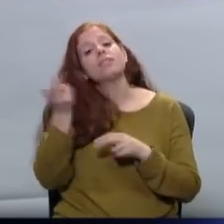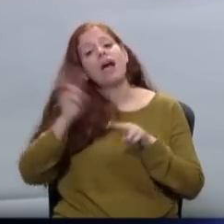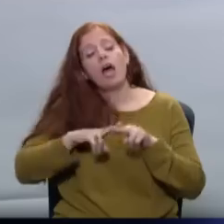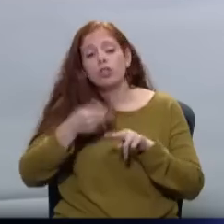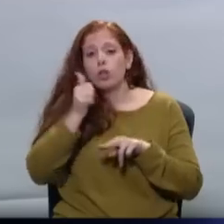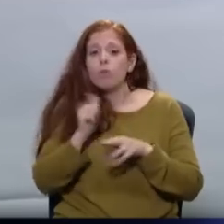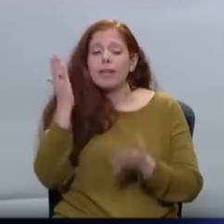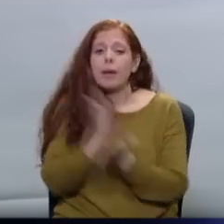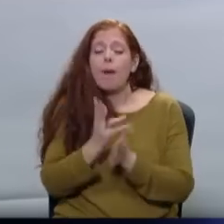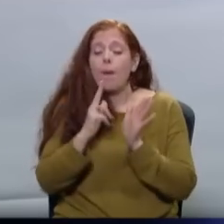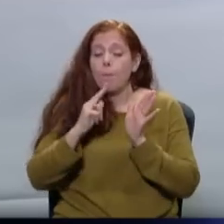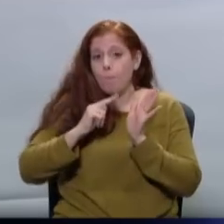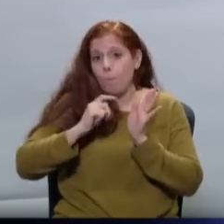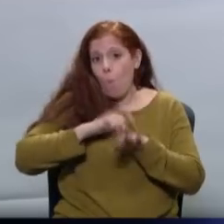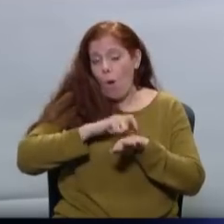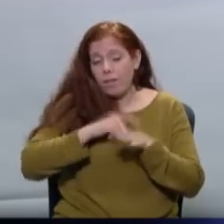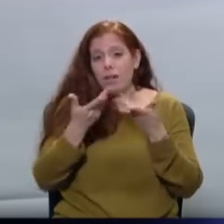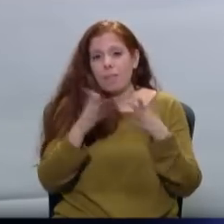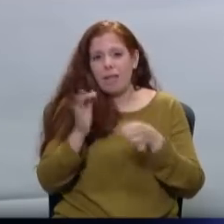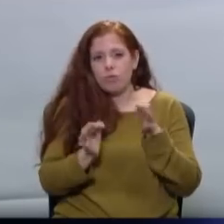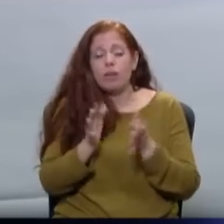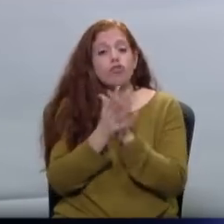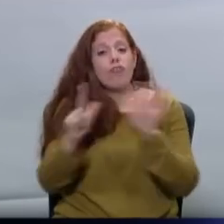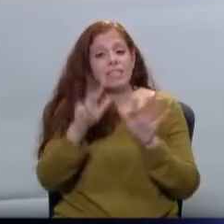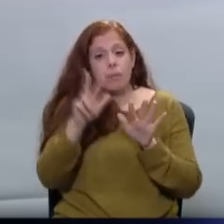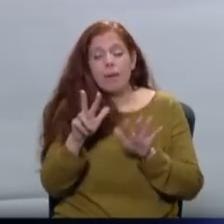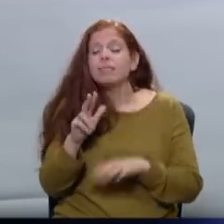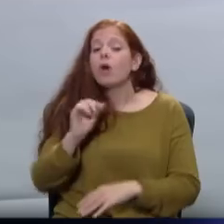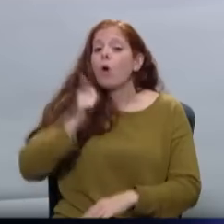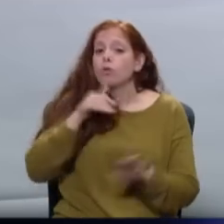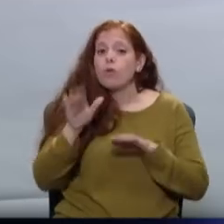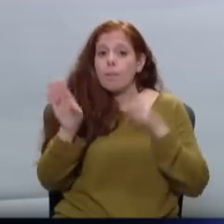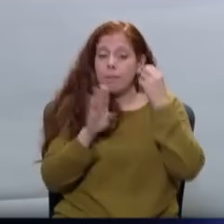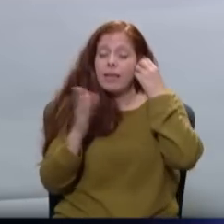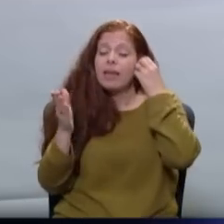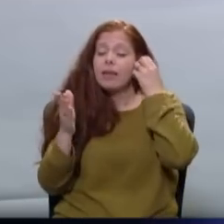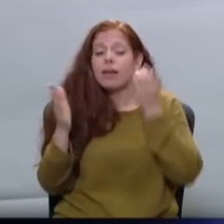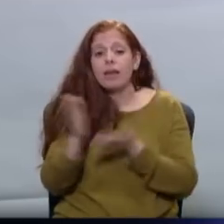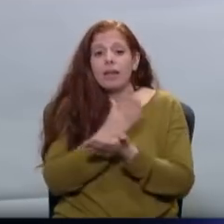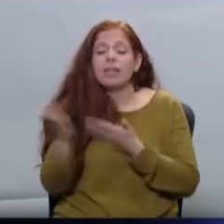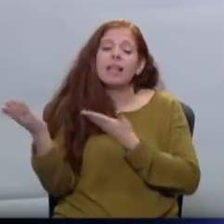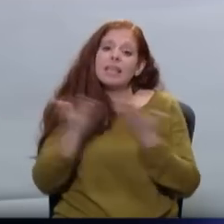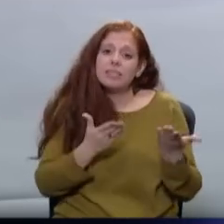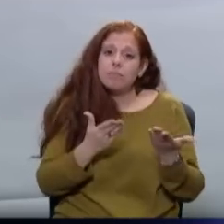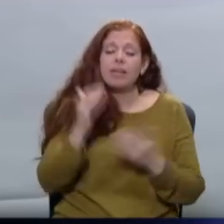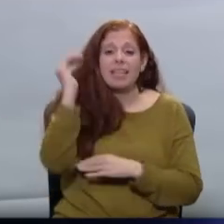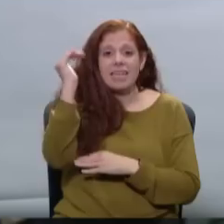מועד לפתיחת משפטו, 17 במרס, החליט ראש הממשלה נתניהו להזמין לעימות את יושב ראש כחול לבן.